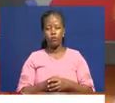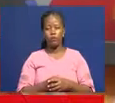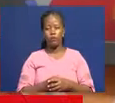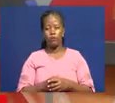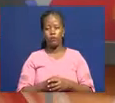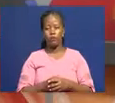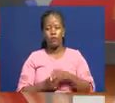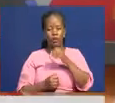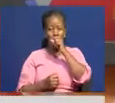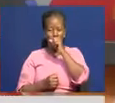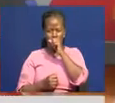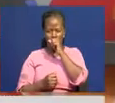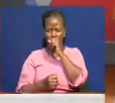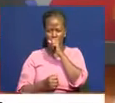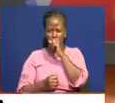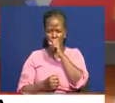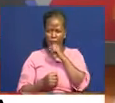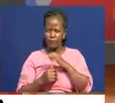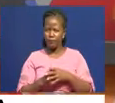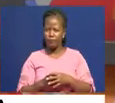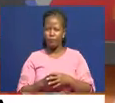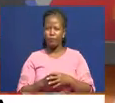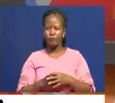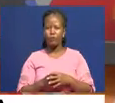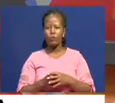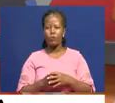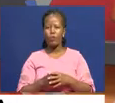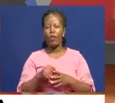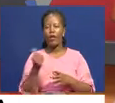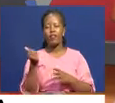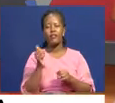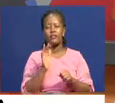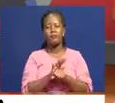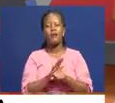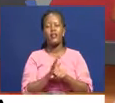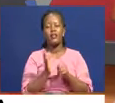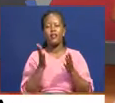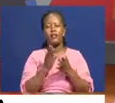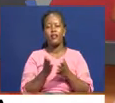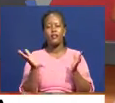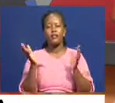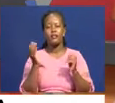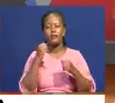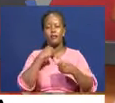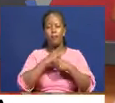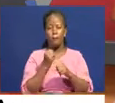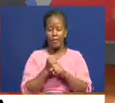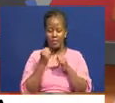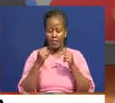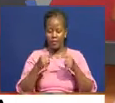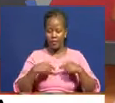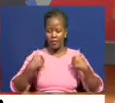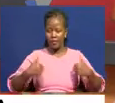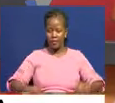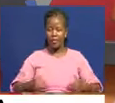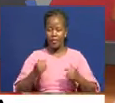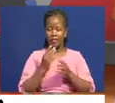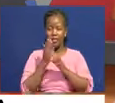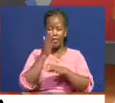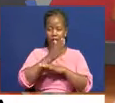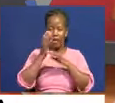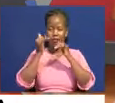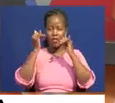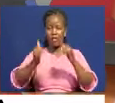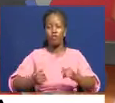Ndege kadhaa za haiba kubwa zilizoundwa nchini China zimefanyiwa majaribio wakati wa maadhimisho mwaka mpya wa jadi wa